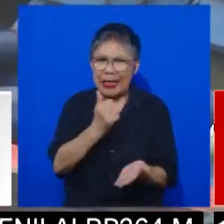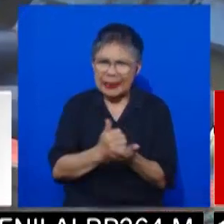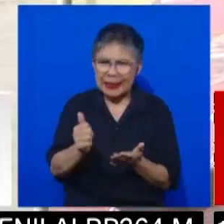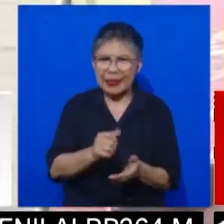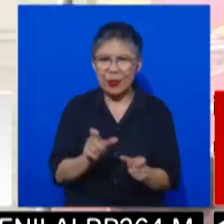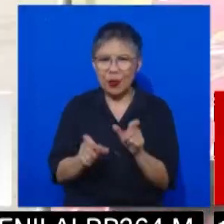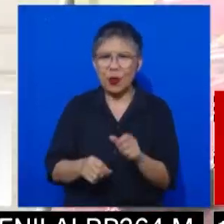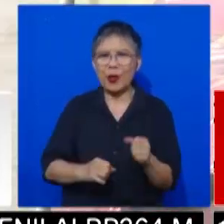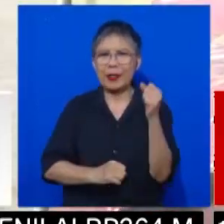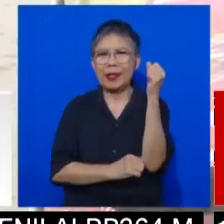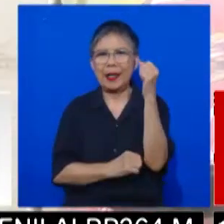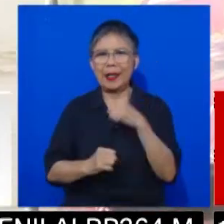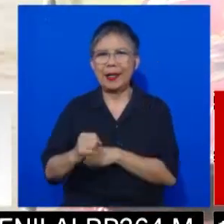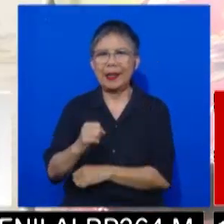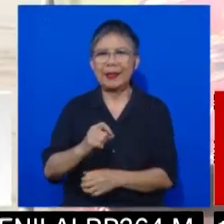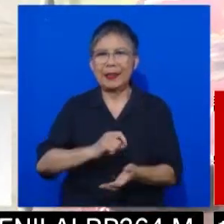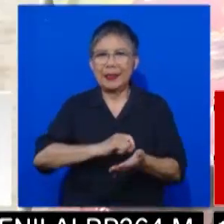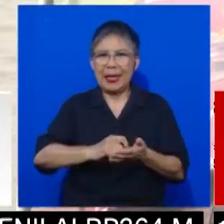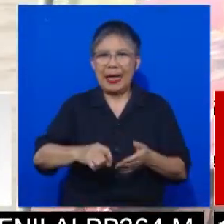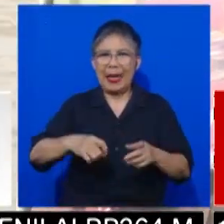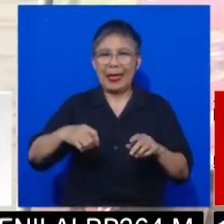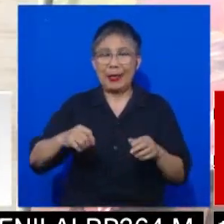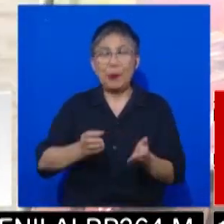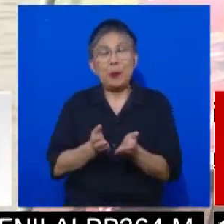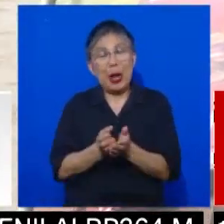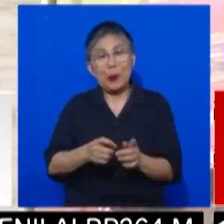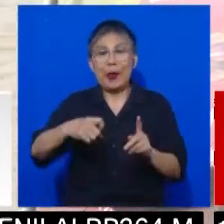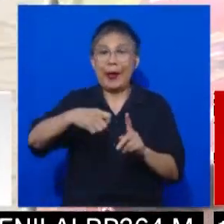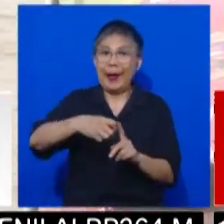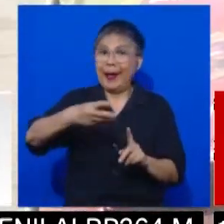setempat. Namanya perahu ketek.